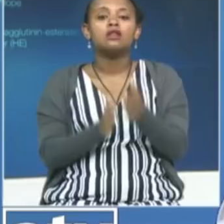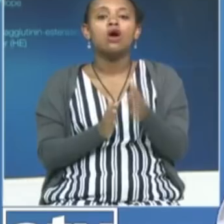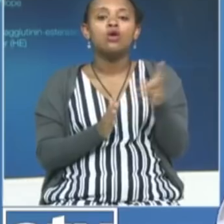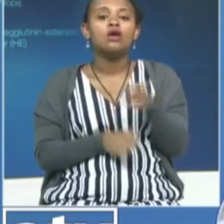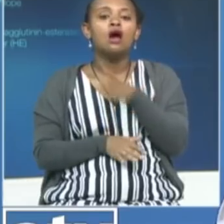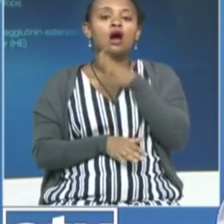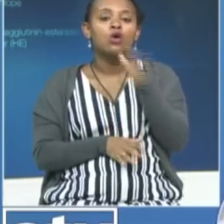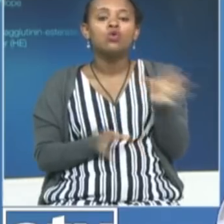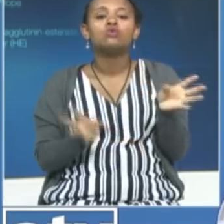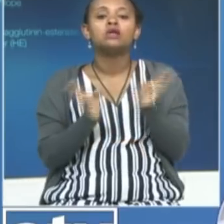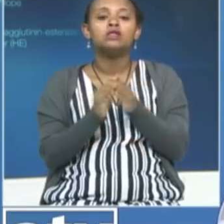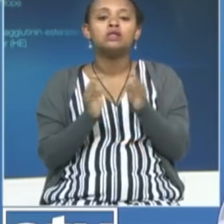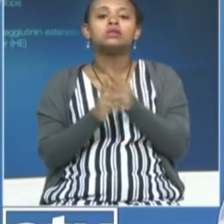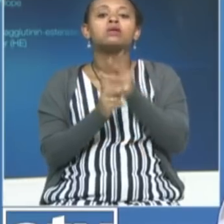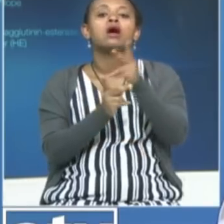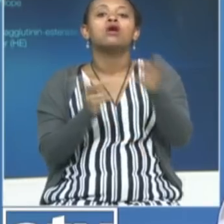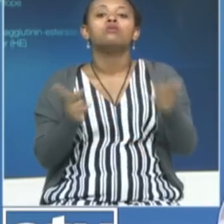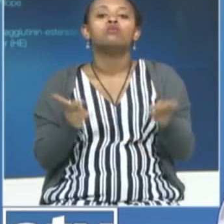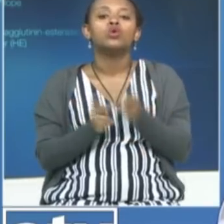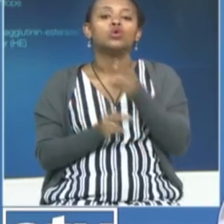ያልሆኑ መሰብሰቢያ ቦታዎችና